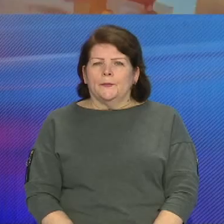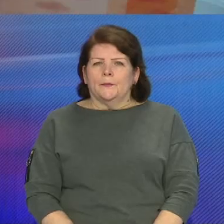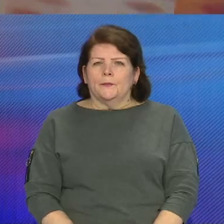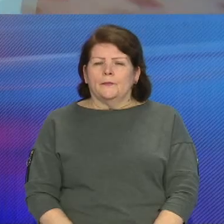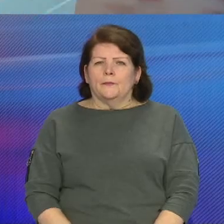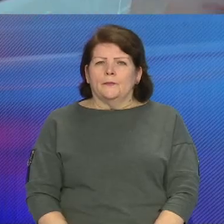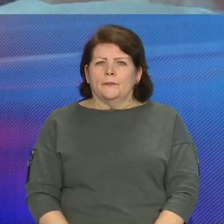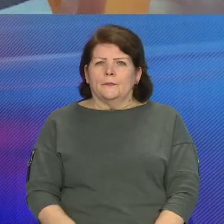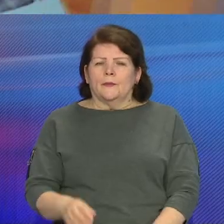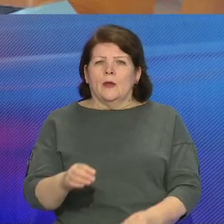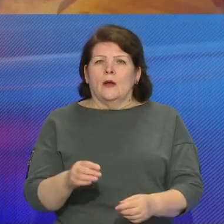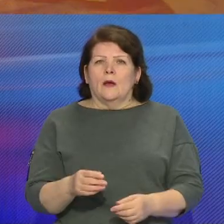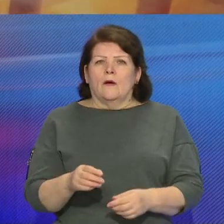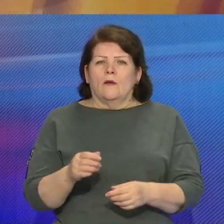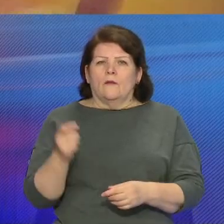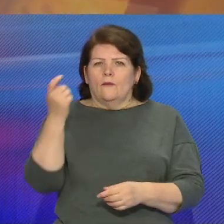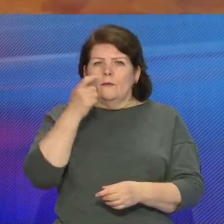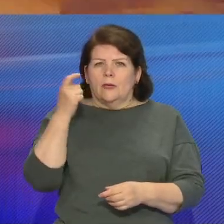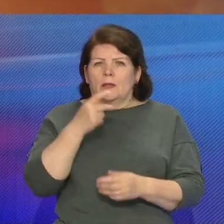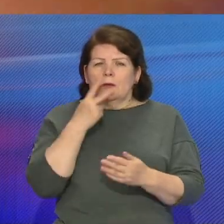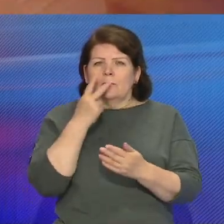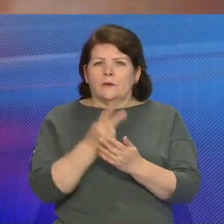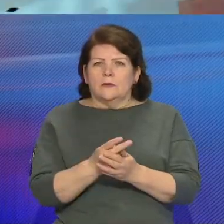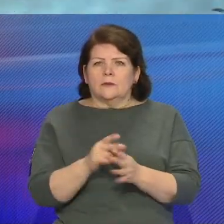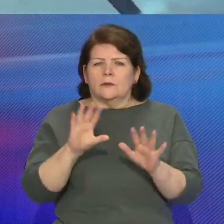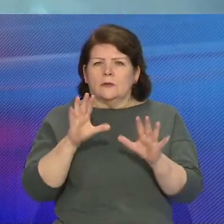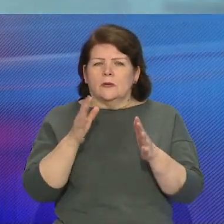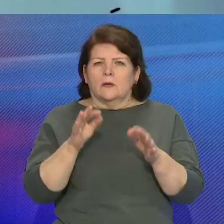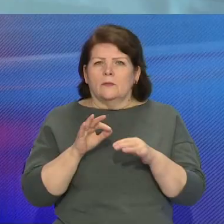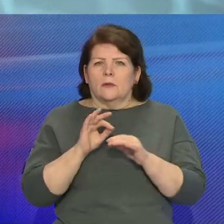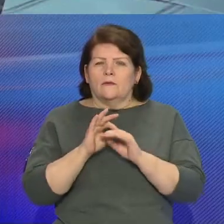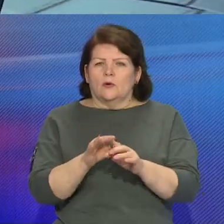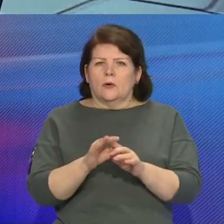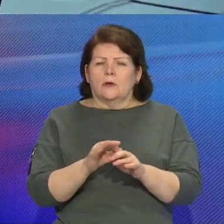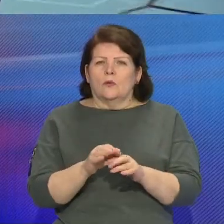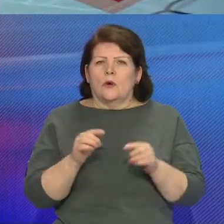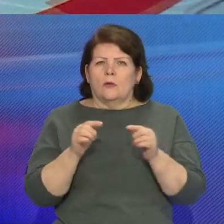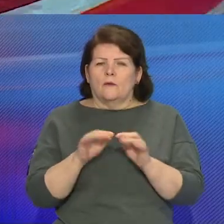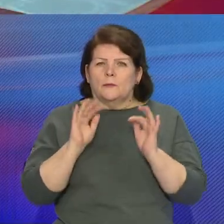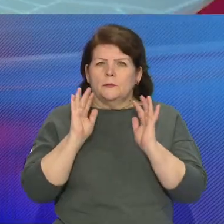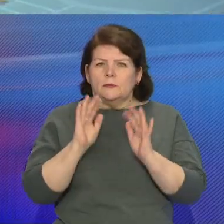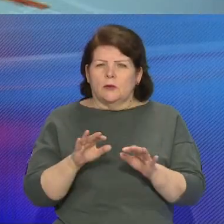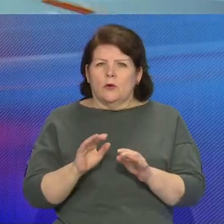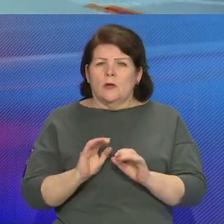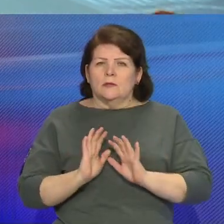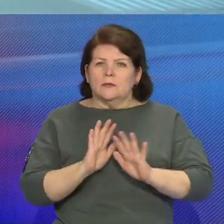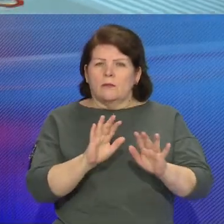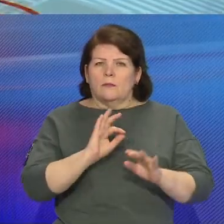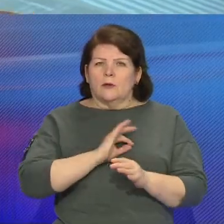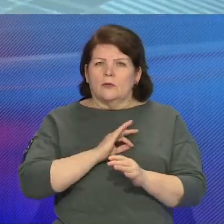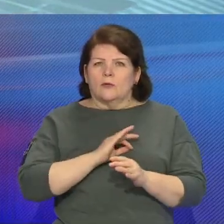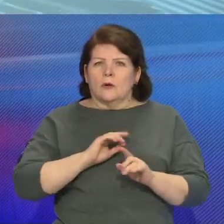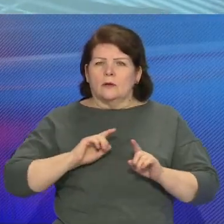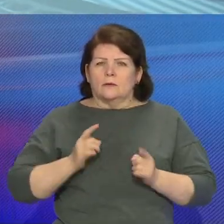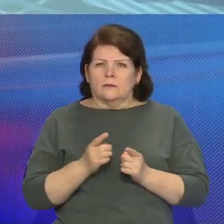Я з даўнім стані прывяла да крымінальнай справы. Намеснік прокурора Гродзенскай вобласці санкцыянаваў узяцце пад варту